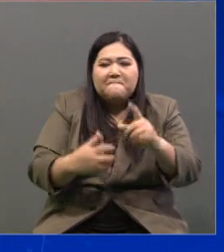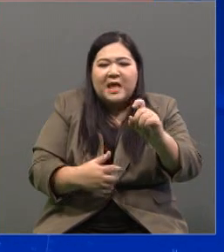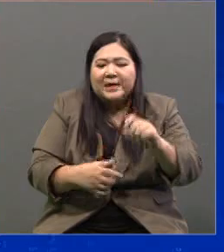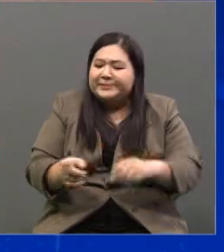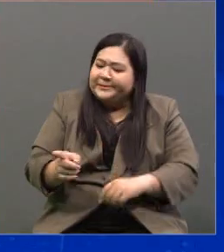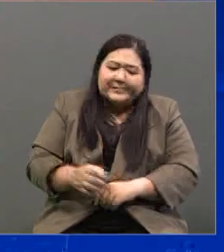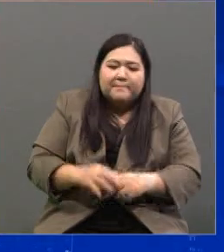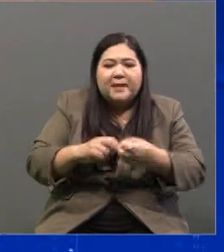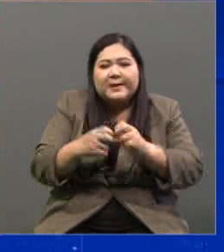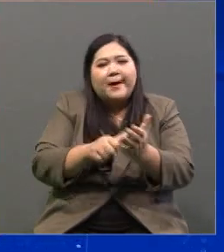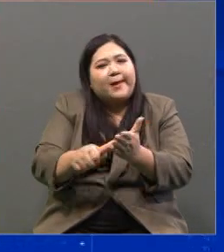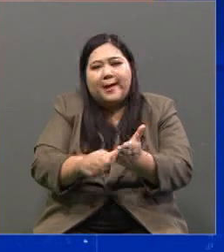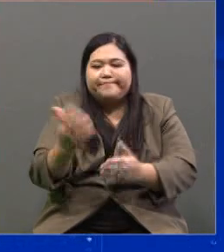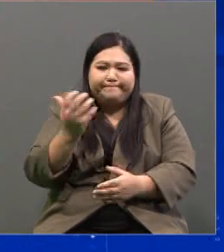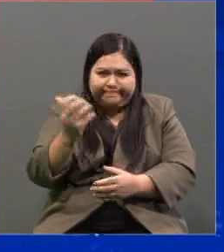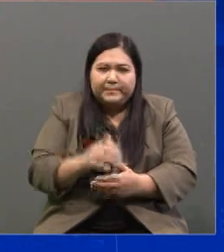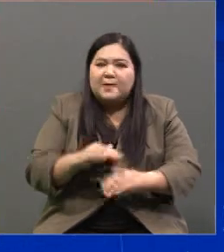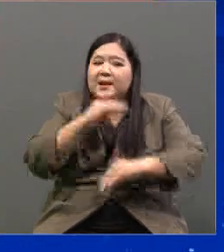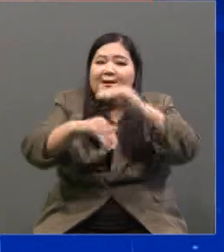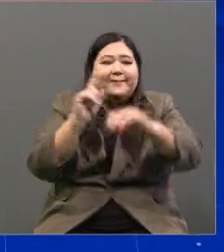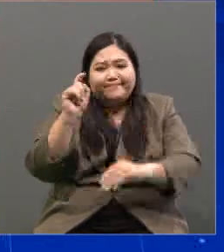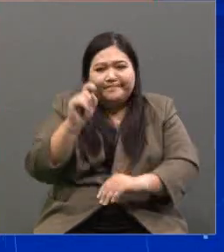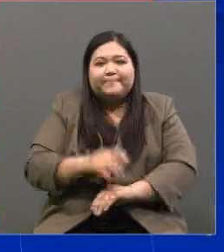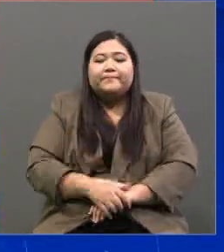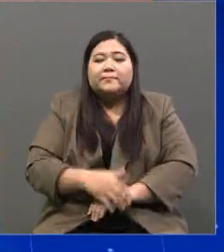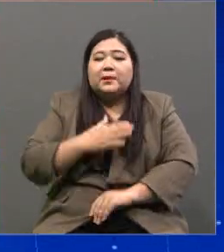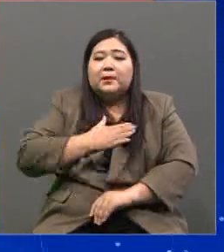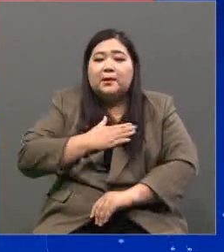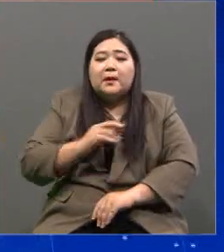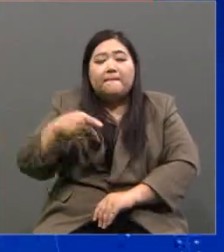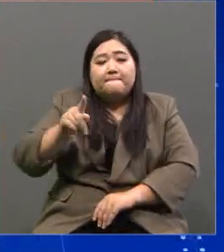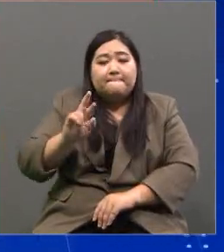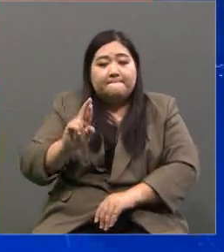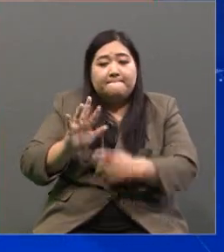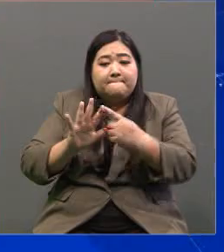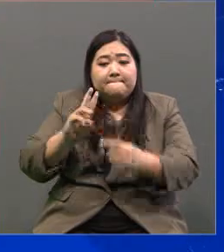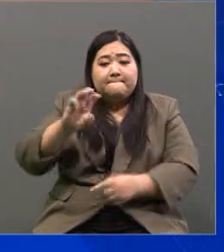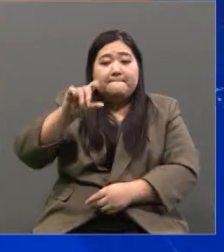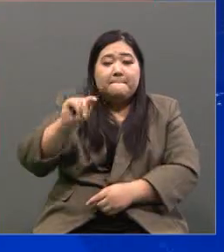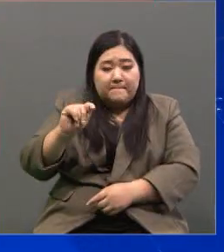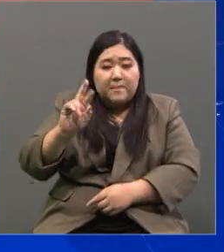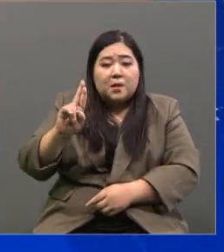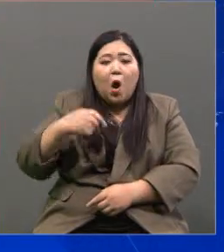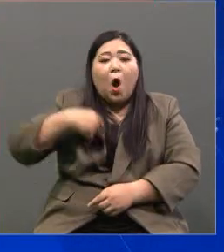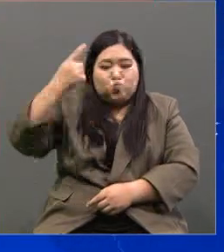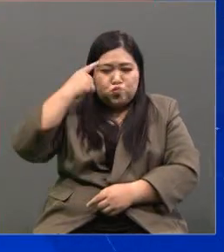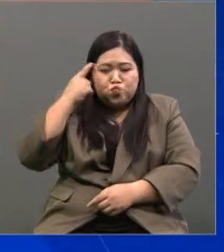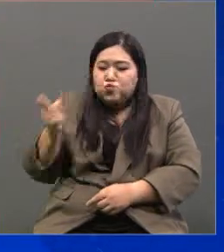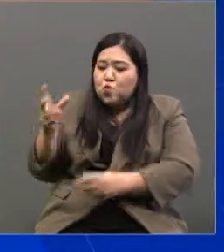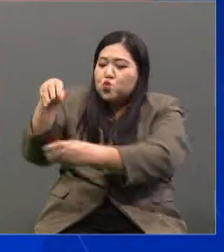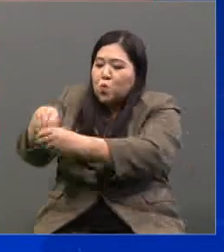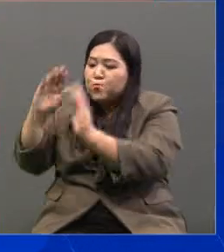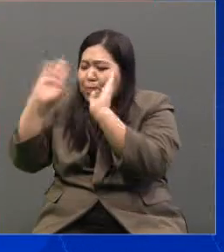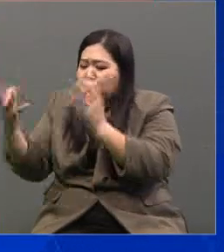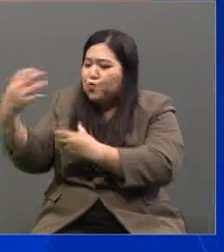การพัฒนาประเทศค่ะพลเอกประวิตรบอกว่าจากประสบการณ์ที่เข้าถึงจิตวิญญาณของทั้งสองฝ่ายที่